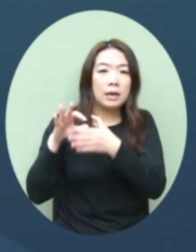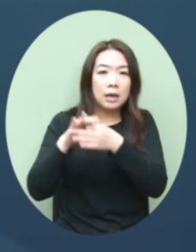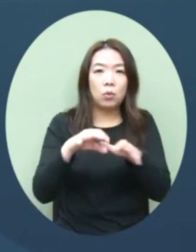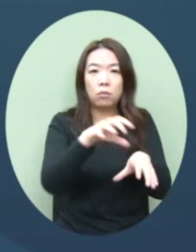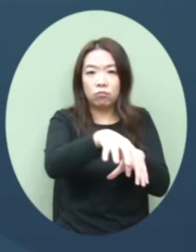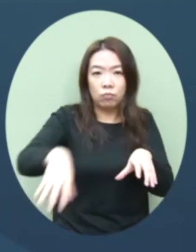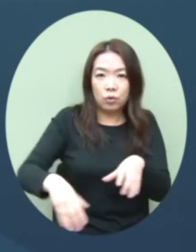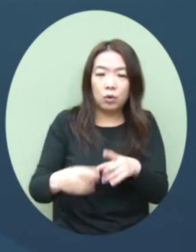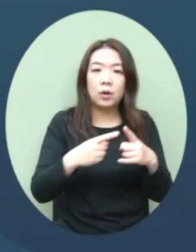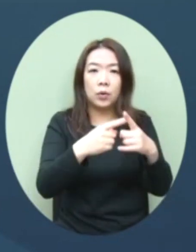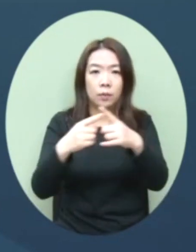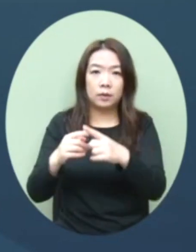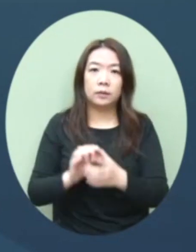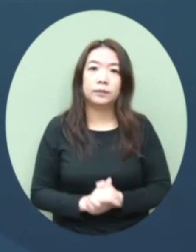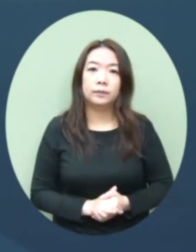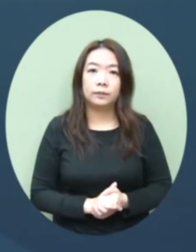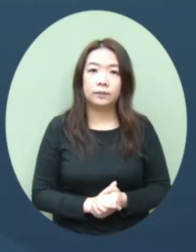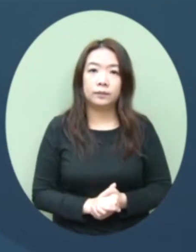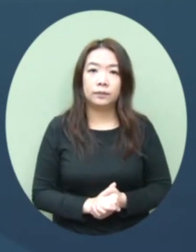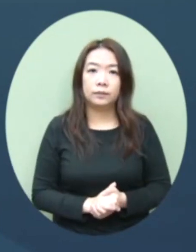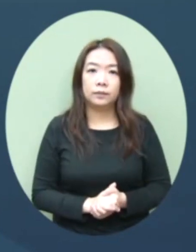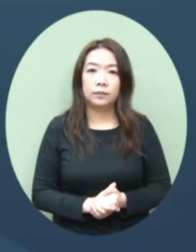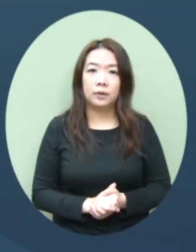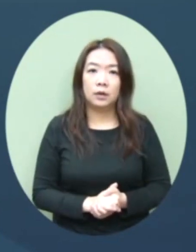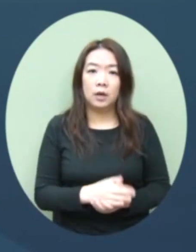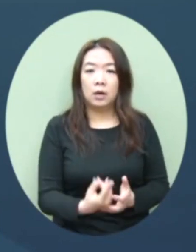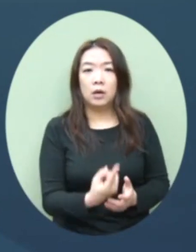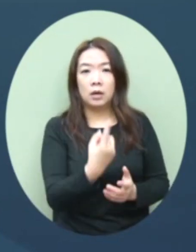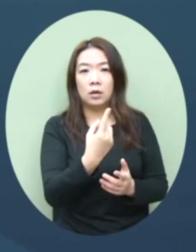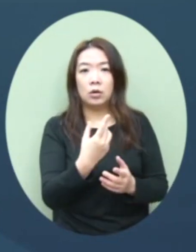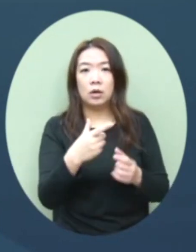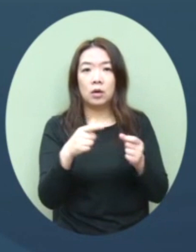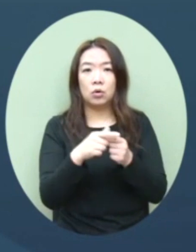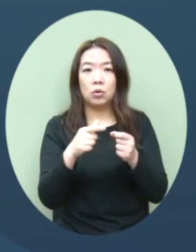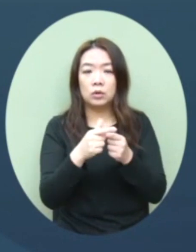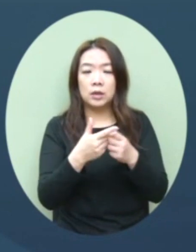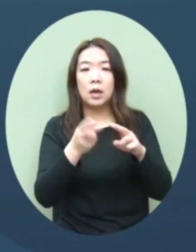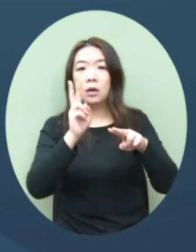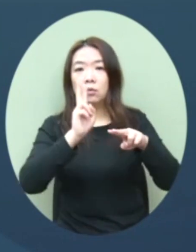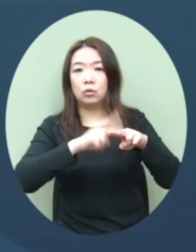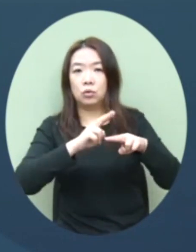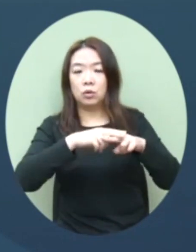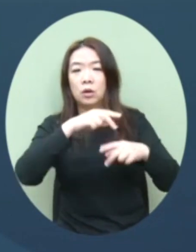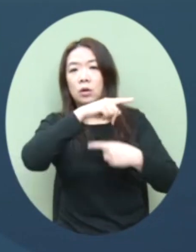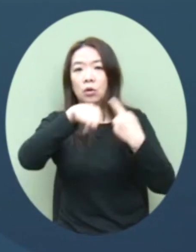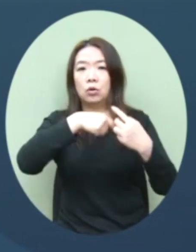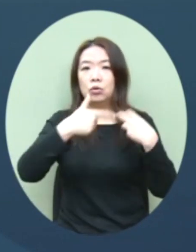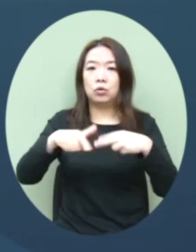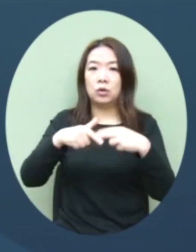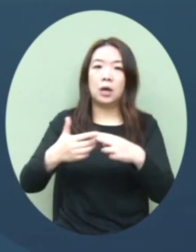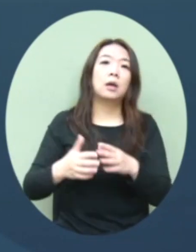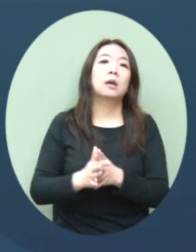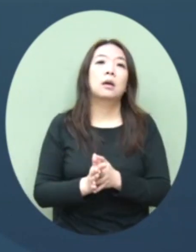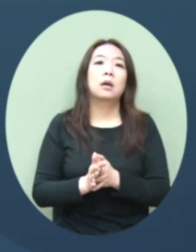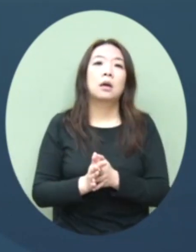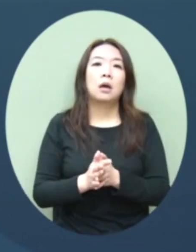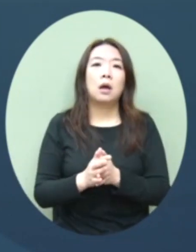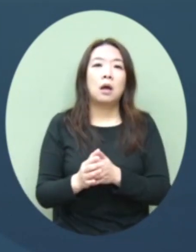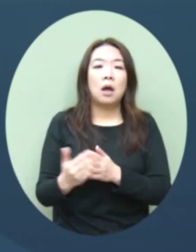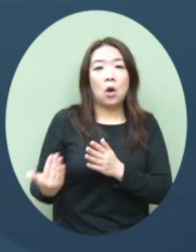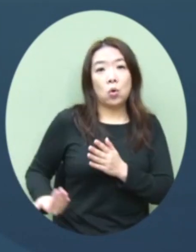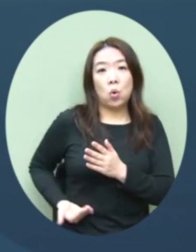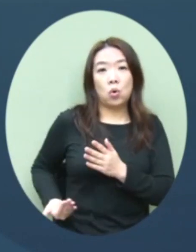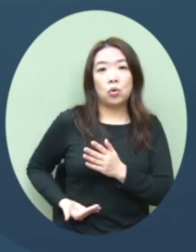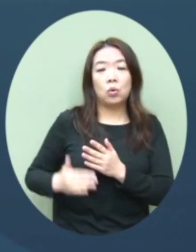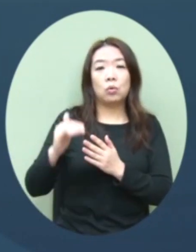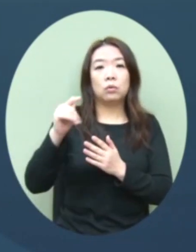居民我们其中一间供应商是经中央转介是来自广东的在这里